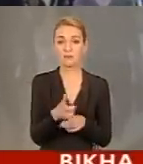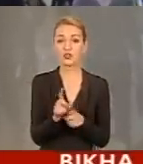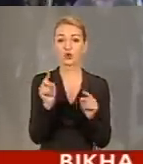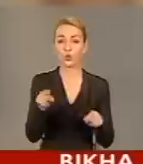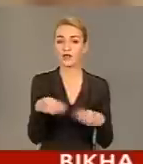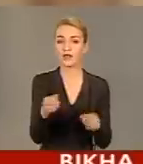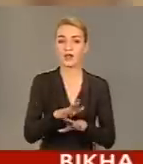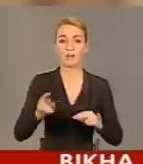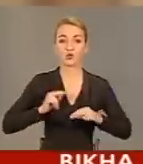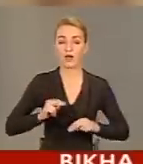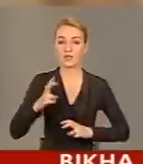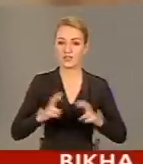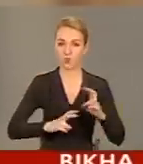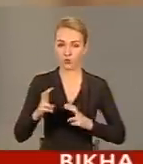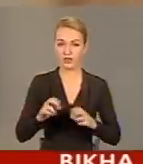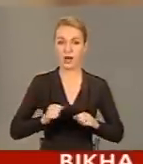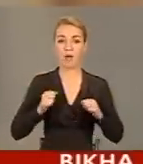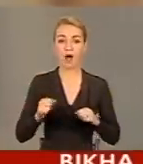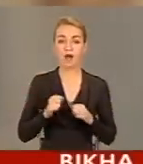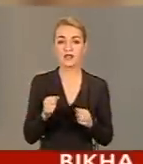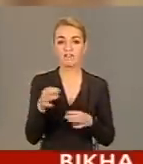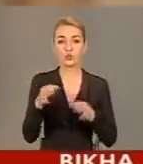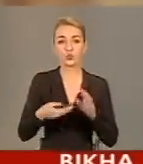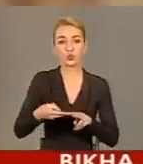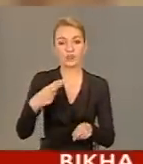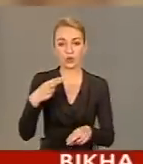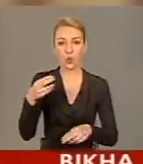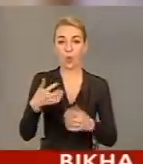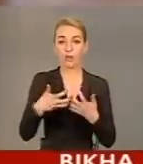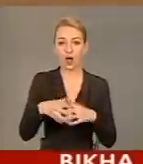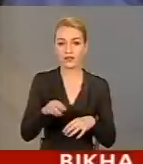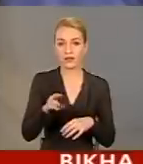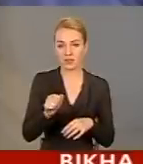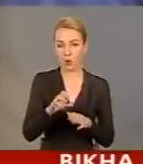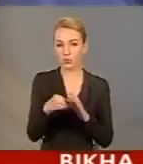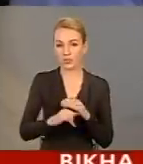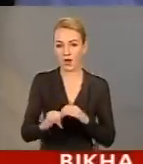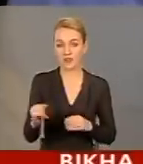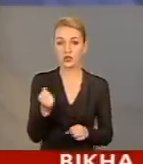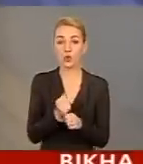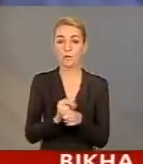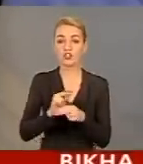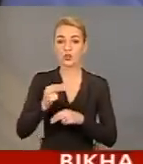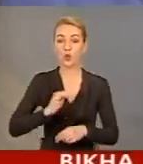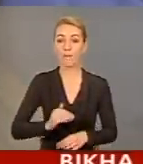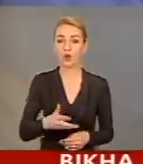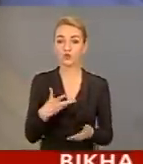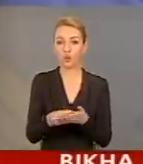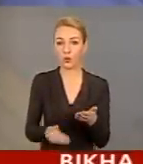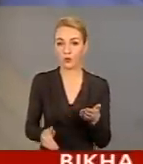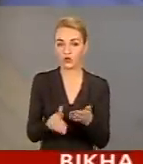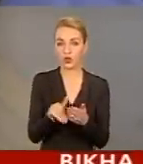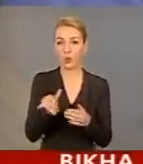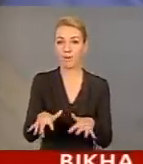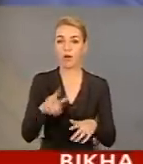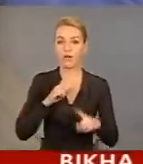того, не дає працювати заводові, намагається відсудити обладнання та комунікації. Робить це через компанію свого помічника у